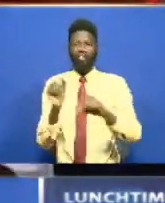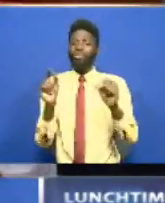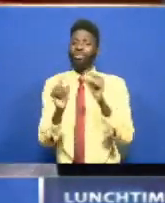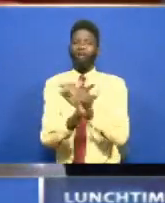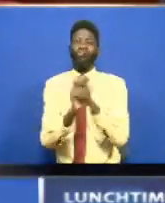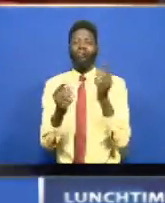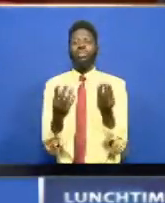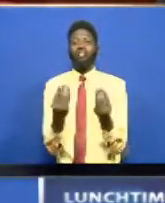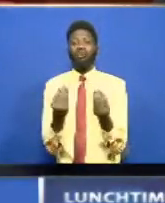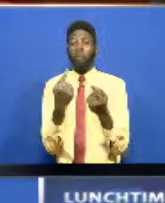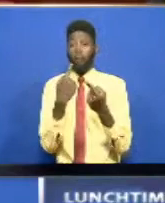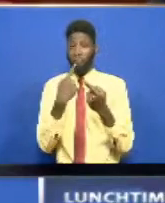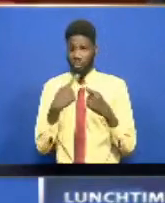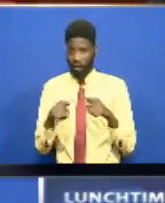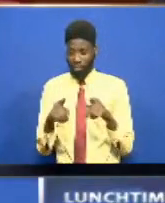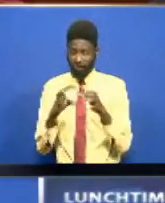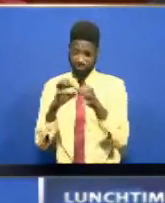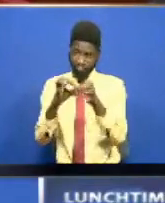Kujenga ndio ngumu,